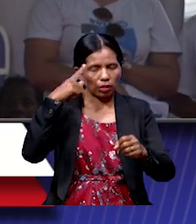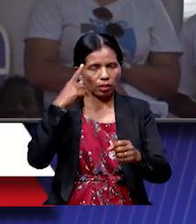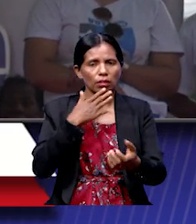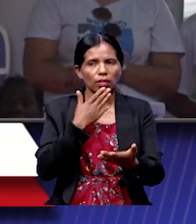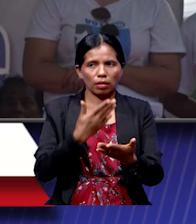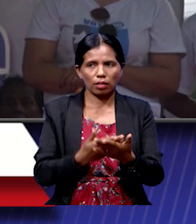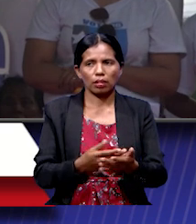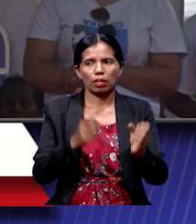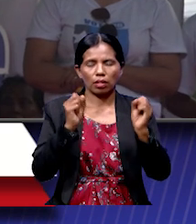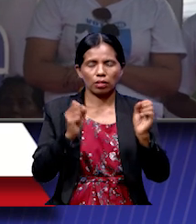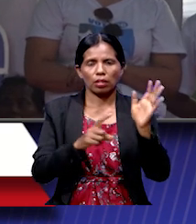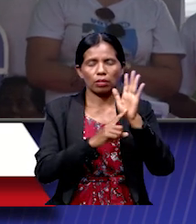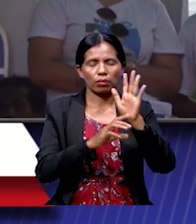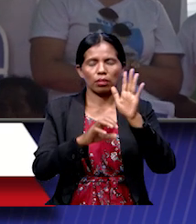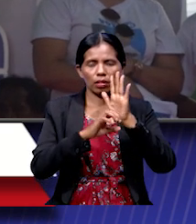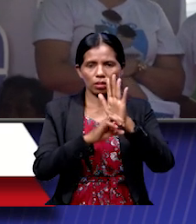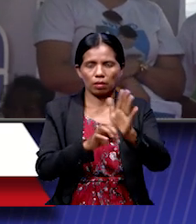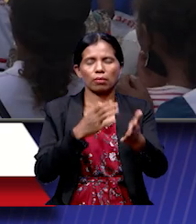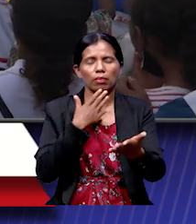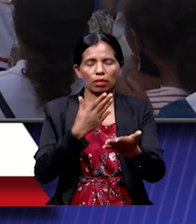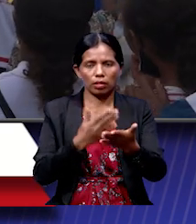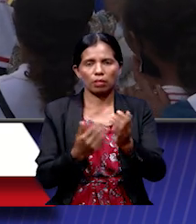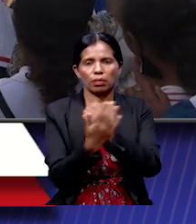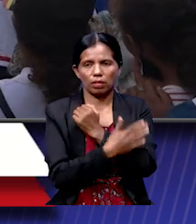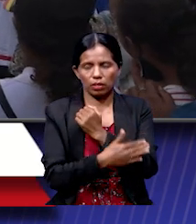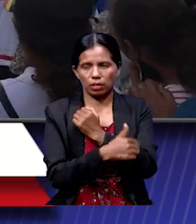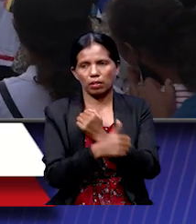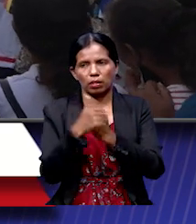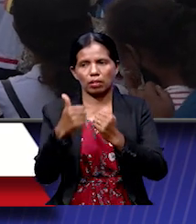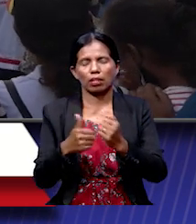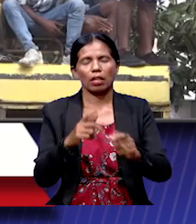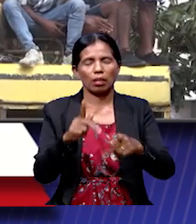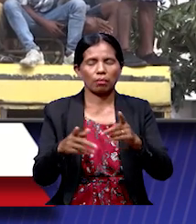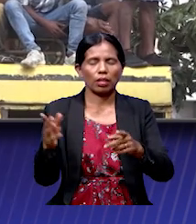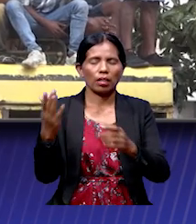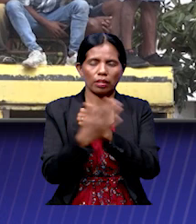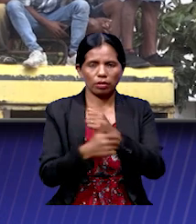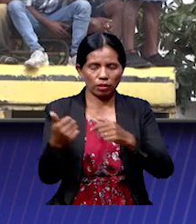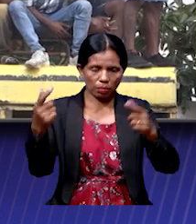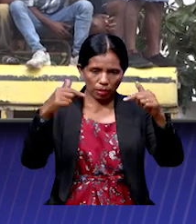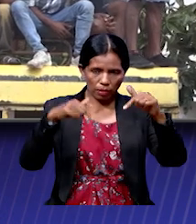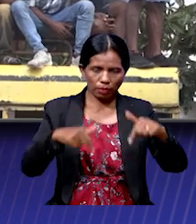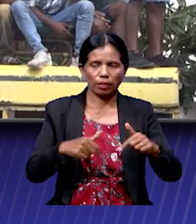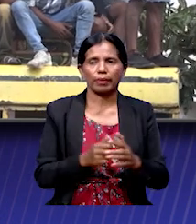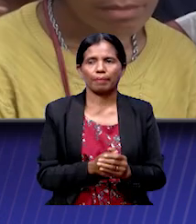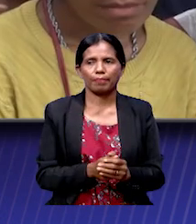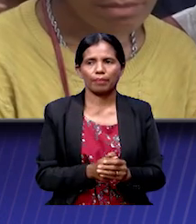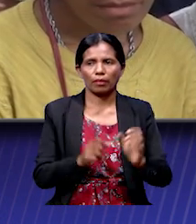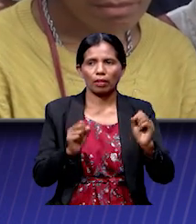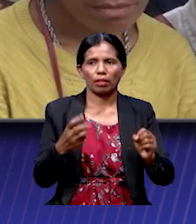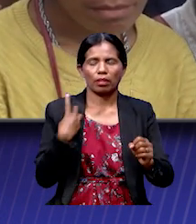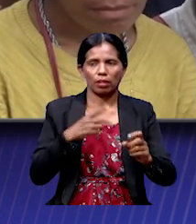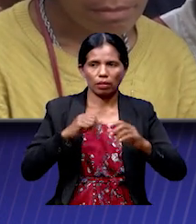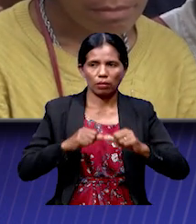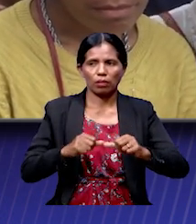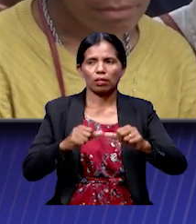saik performance, itene imaze, parfanya liu, para ema liu, tama mai. Ita seria diplomasia ne beba kontinua, ia